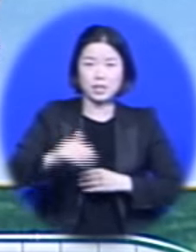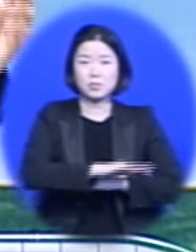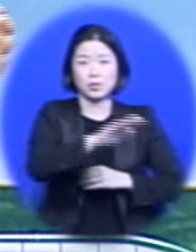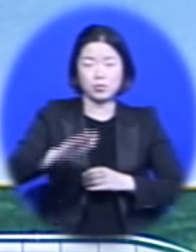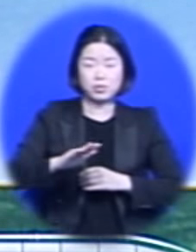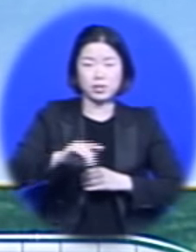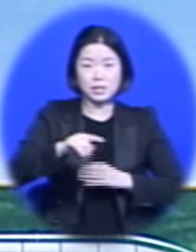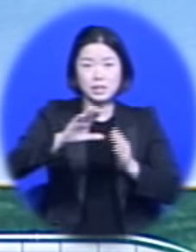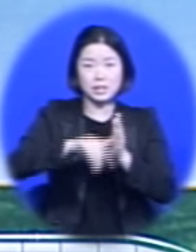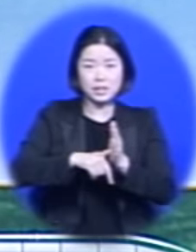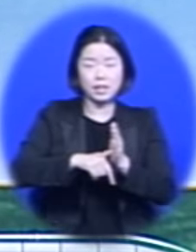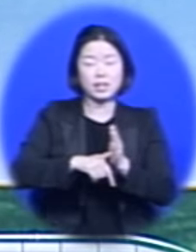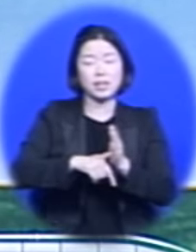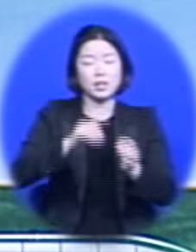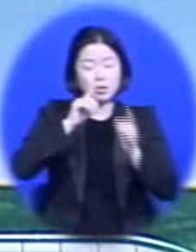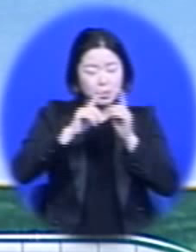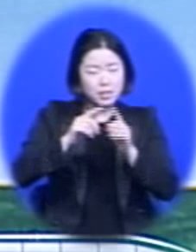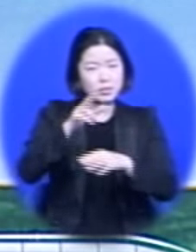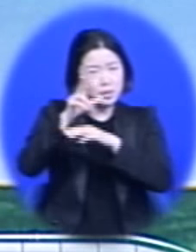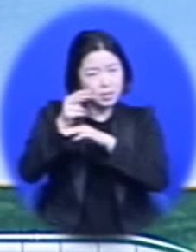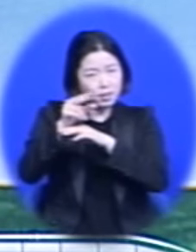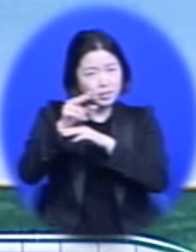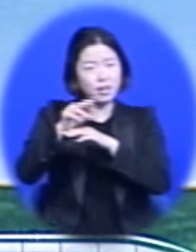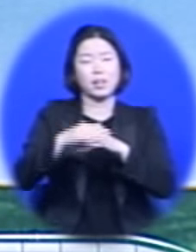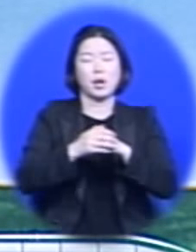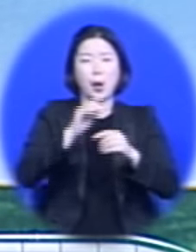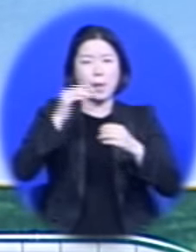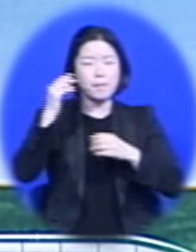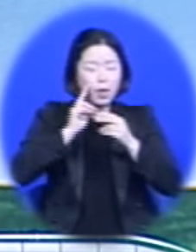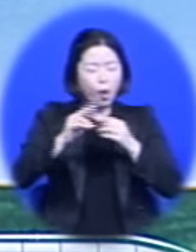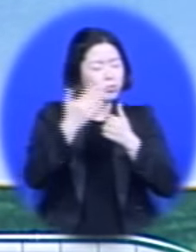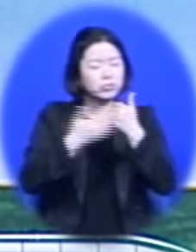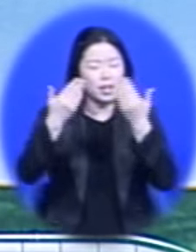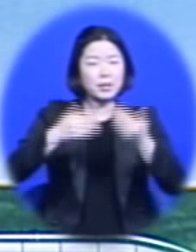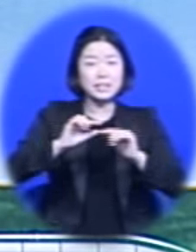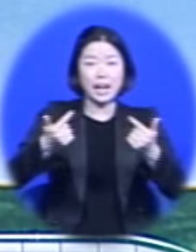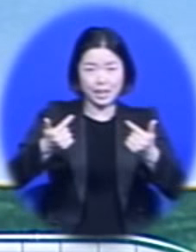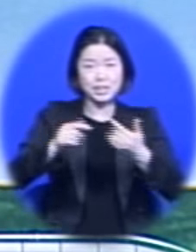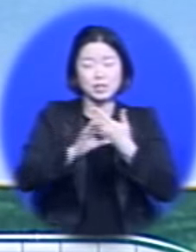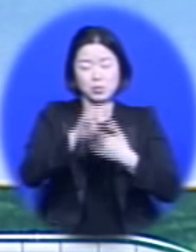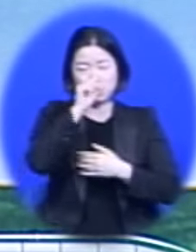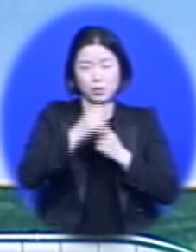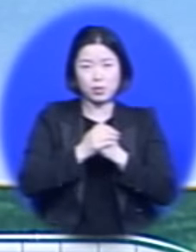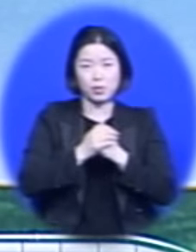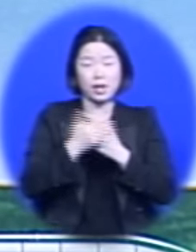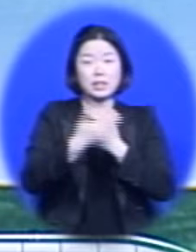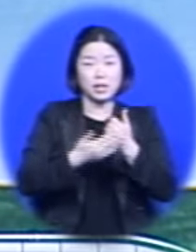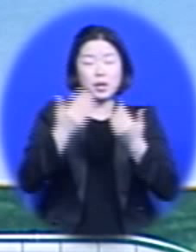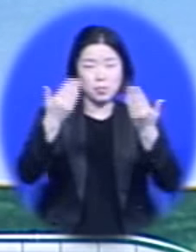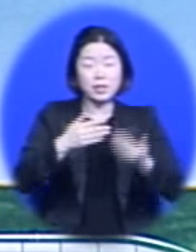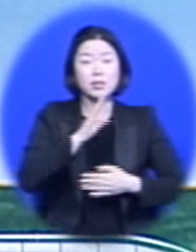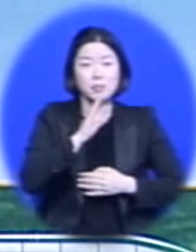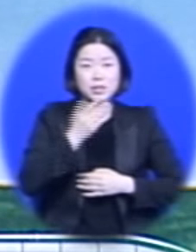이 영상과 이 말씀에 너무 은혜를 받지 않았으면 좋겠어요. 은혜는 받았으면 좋겠는데 너무 은혜를 받지